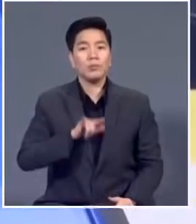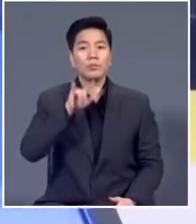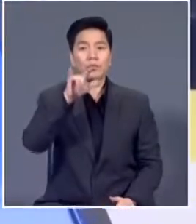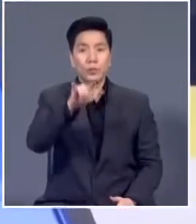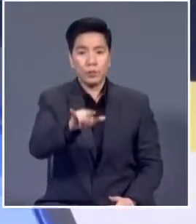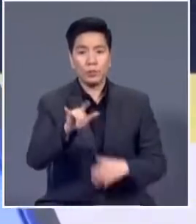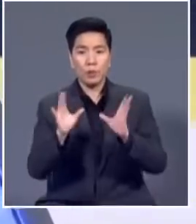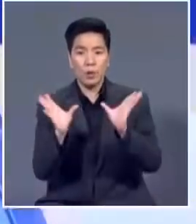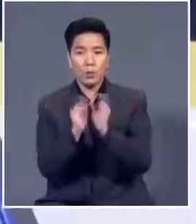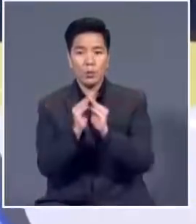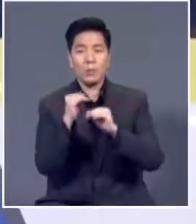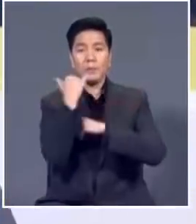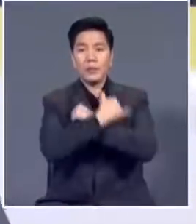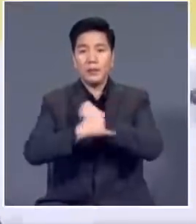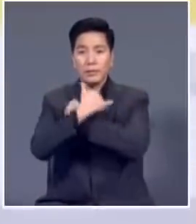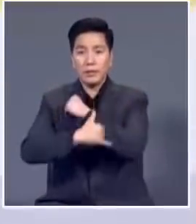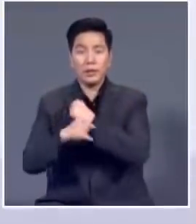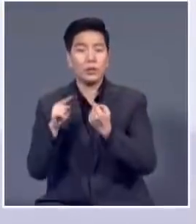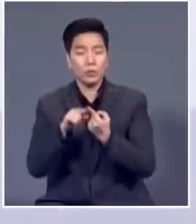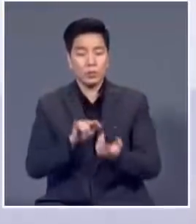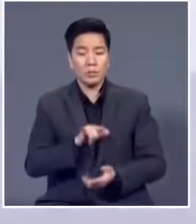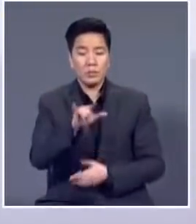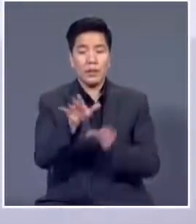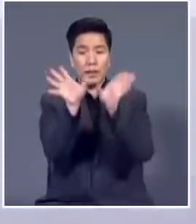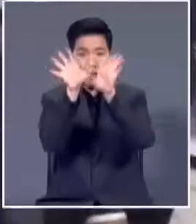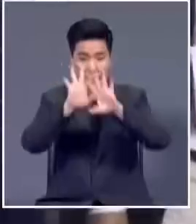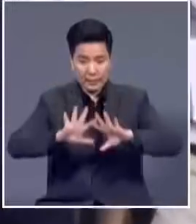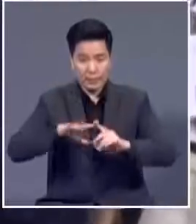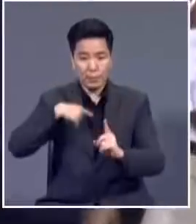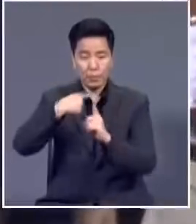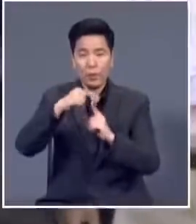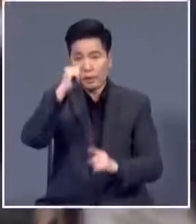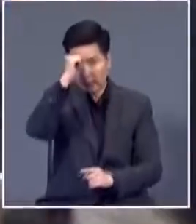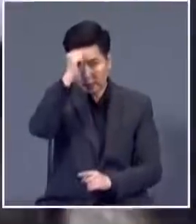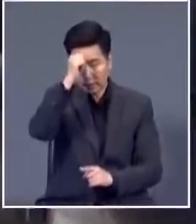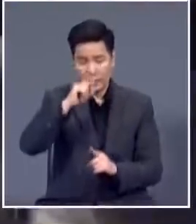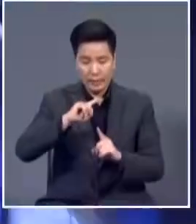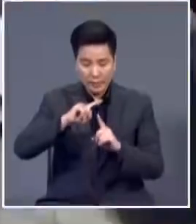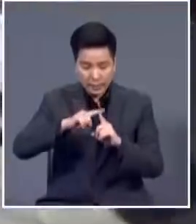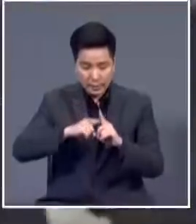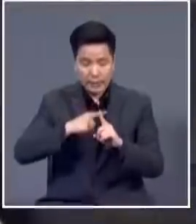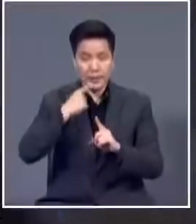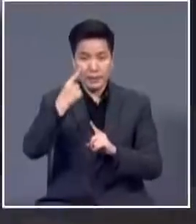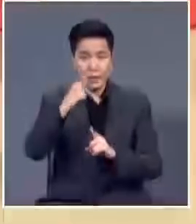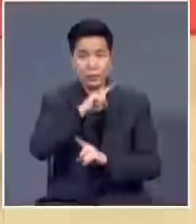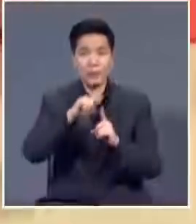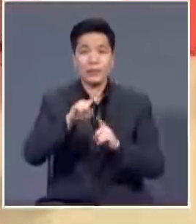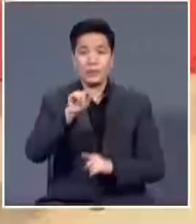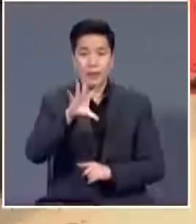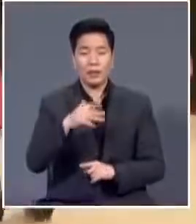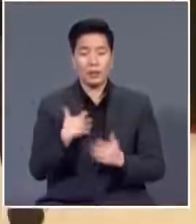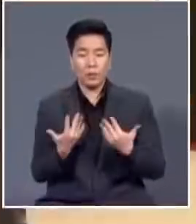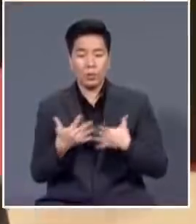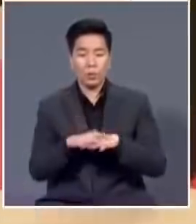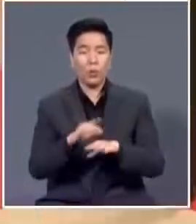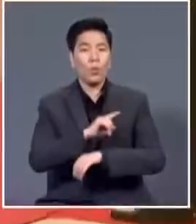ร่วมการประชุมในเวทีระหว่างประเทศก็คือการประชุมสุดยอดอาเซียนอินเดียในวันที่25มกราคมที่ผ่านมาและผมยังได้เข้าร่วมงาน